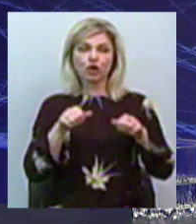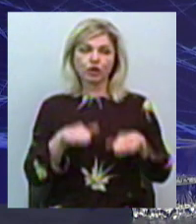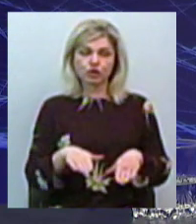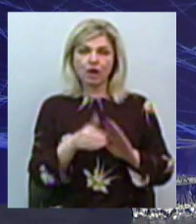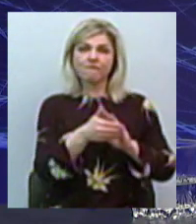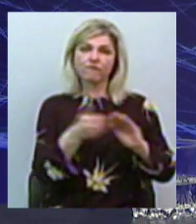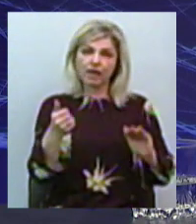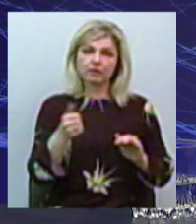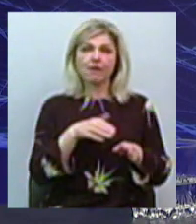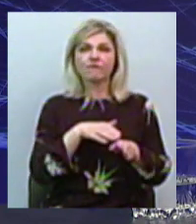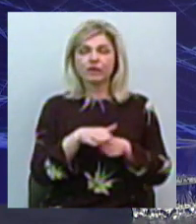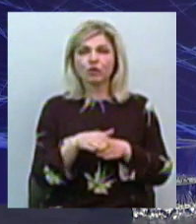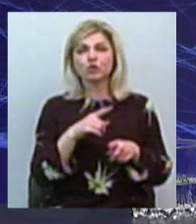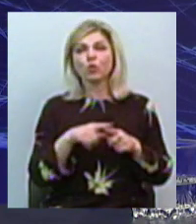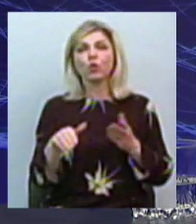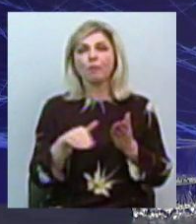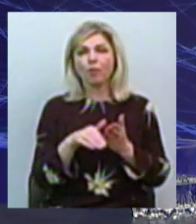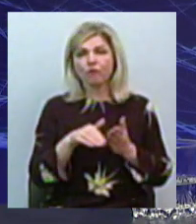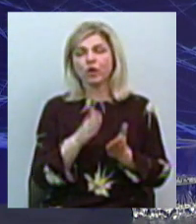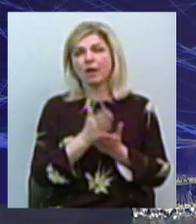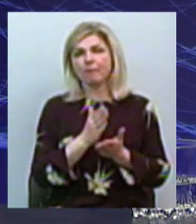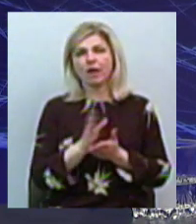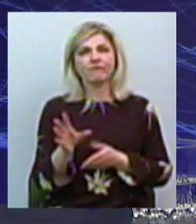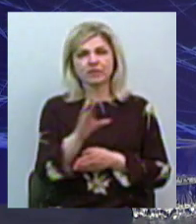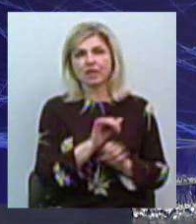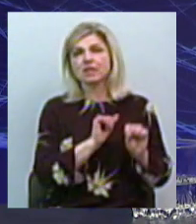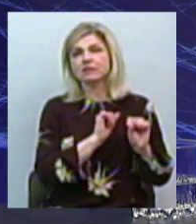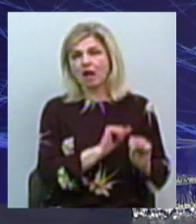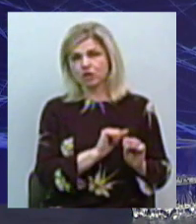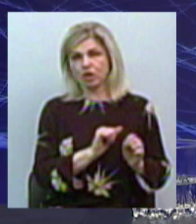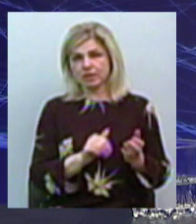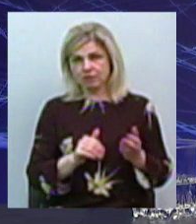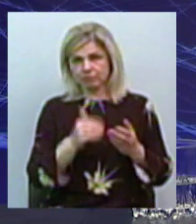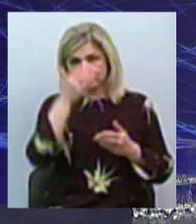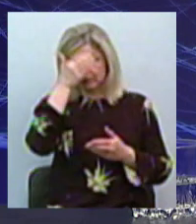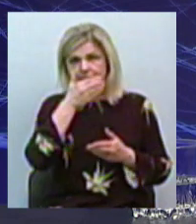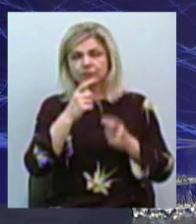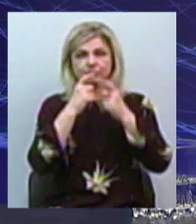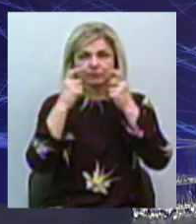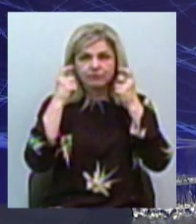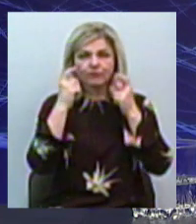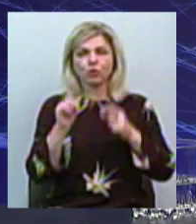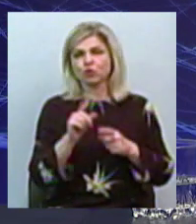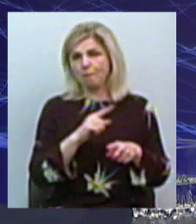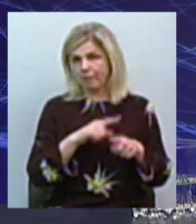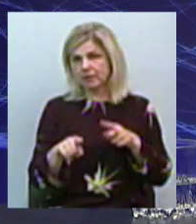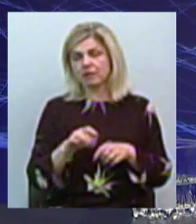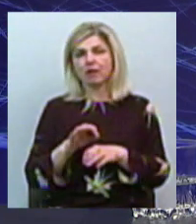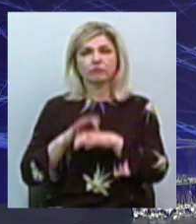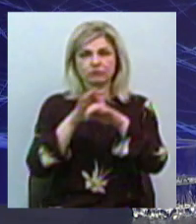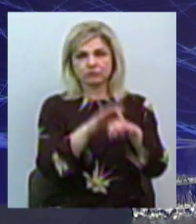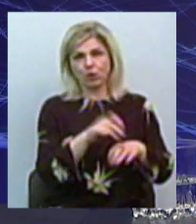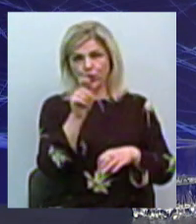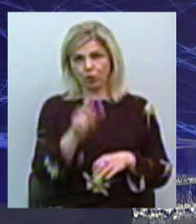швидкої здійснюється. Швидка має всі захисні засоби для того, щоб досить швидко, миттєво доставити цю людину